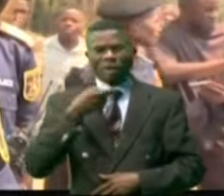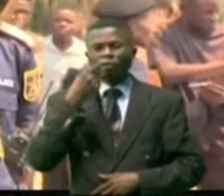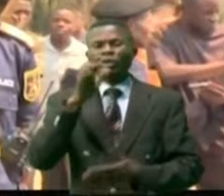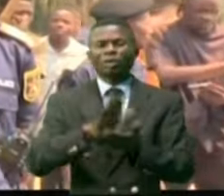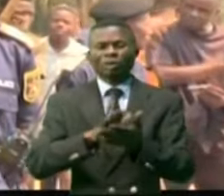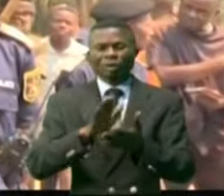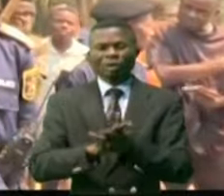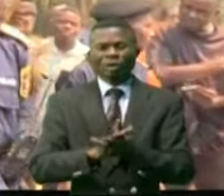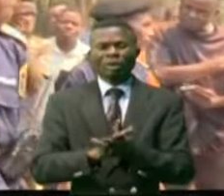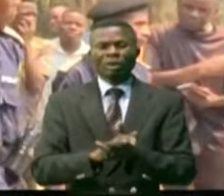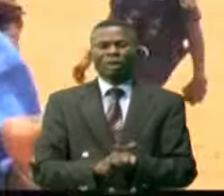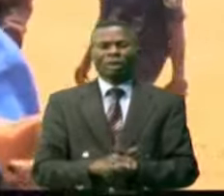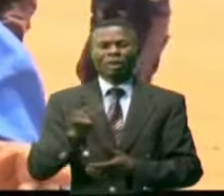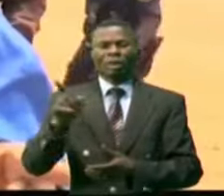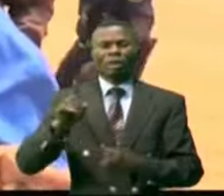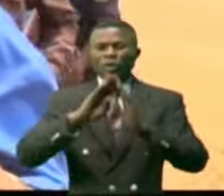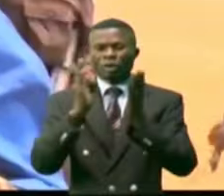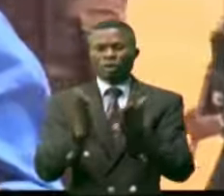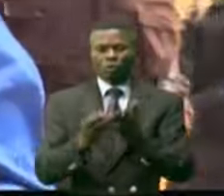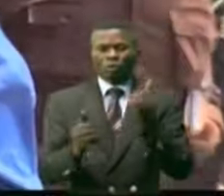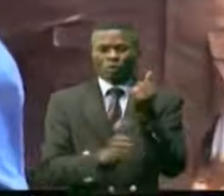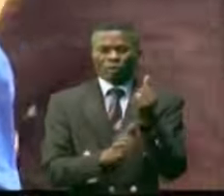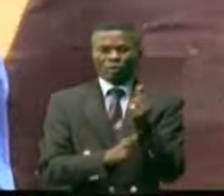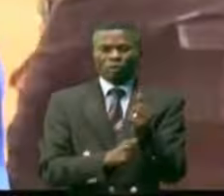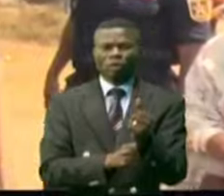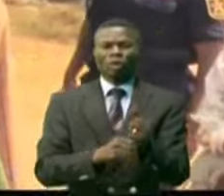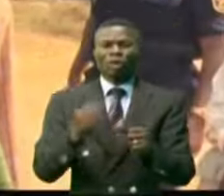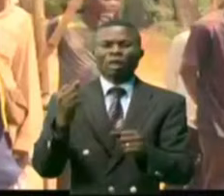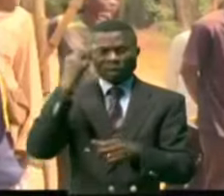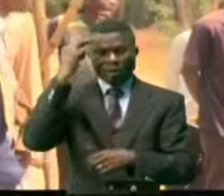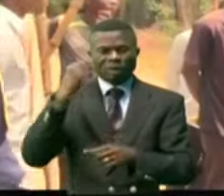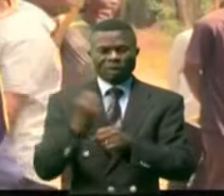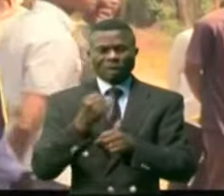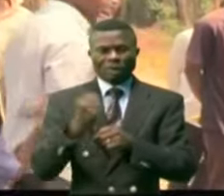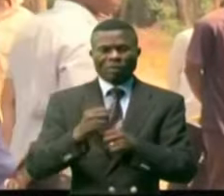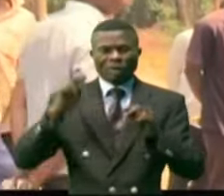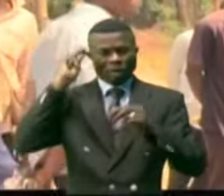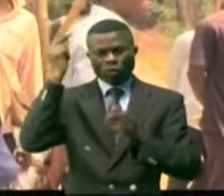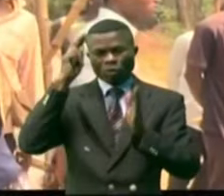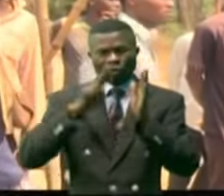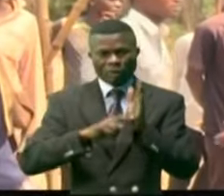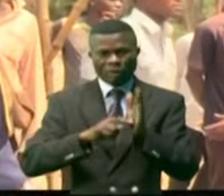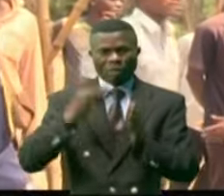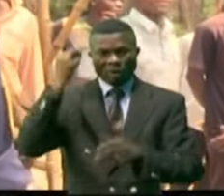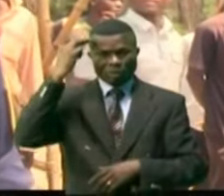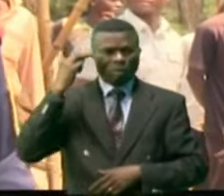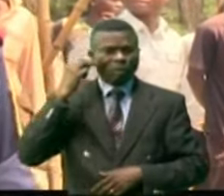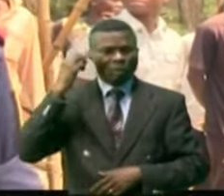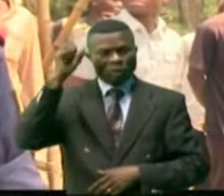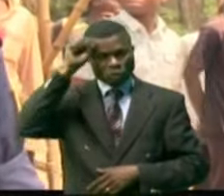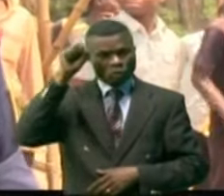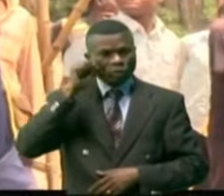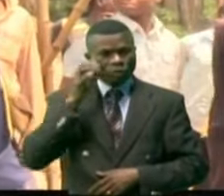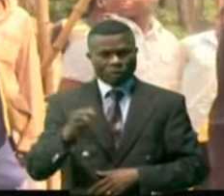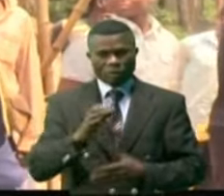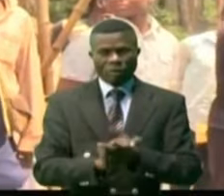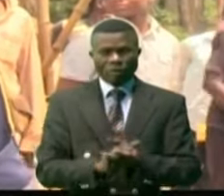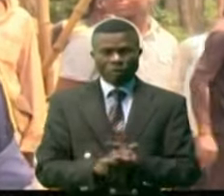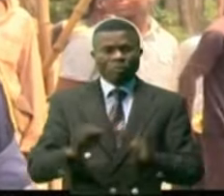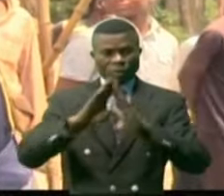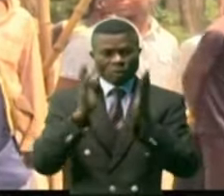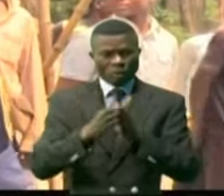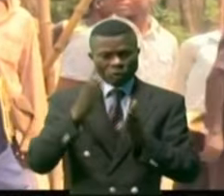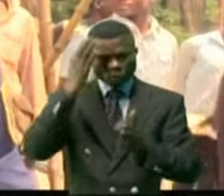de tout cœur ces membres du gouvernement sous-minois. J'étais surpris, je ne m'attendais pas qu'elle allait venir ici, avec tout ce que nous avions connu